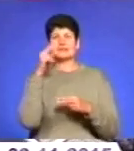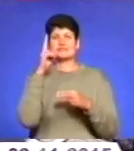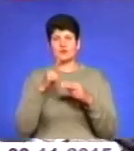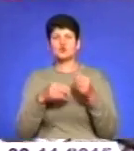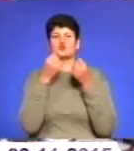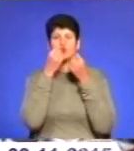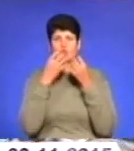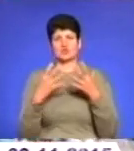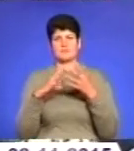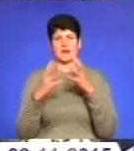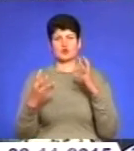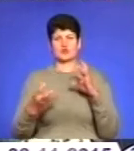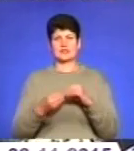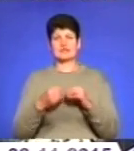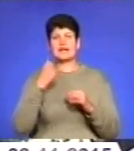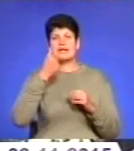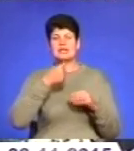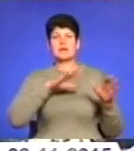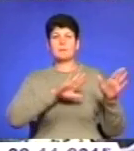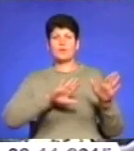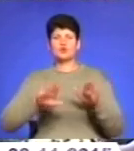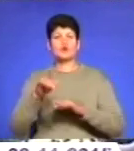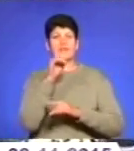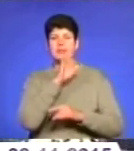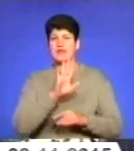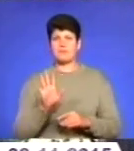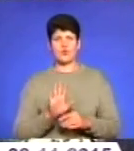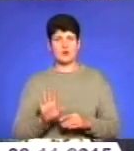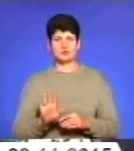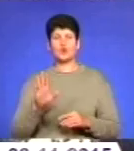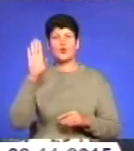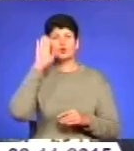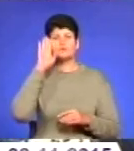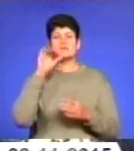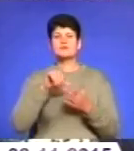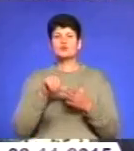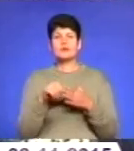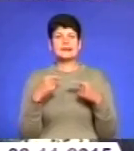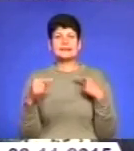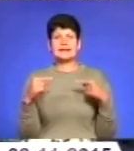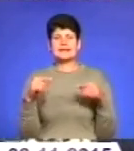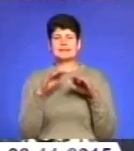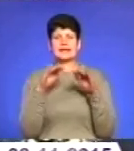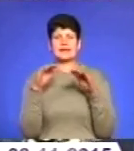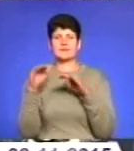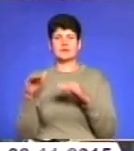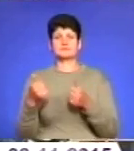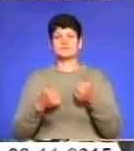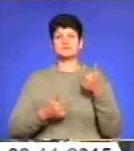хорошими результатами. Рік прийшов, в принципі, у нас непогано. Хлопці виступали на різного рівня змаганнях.